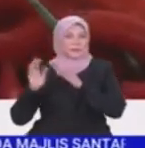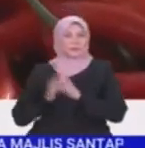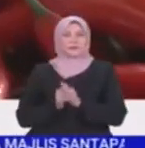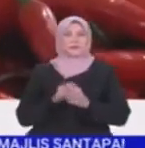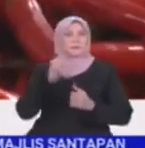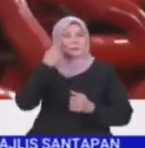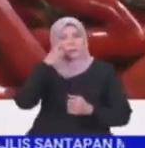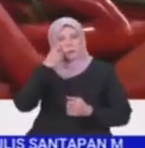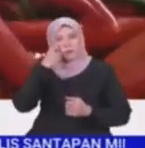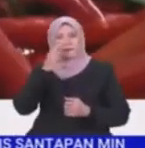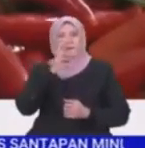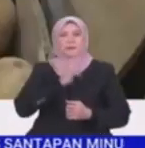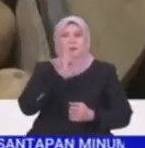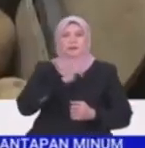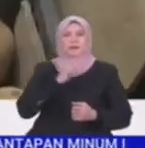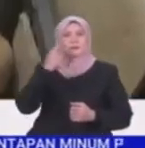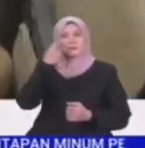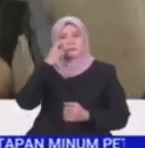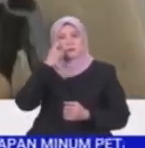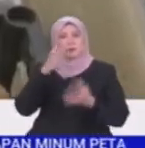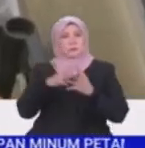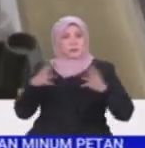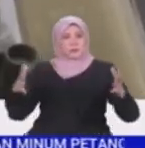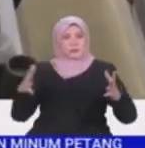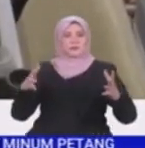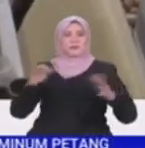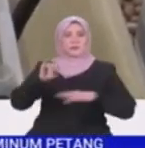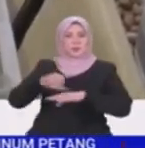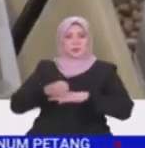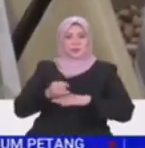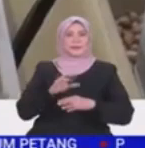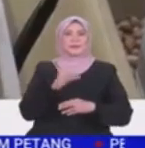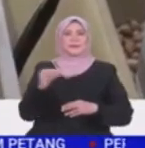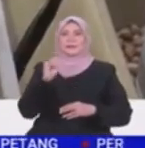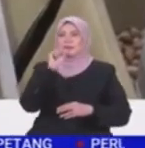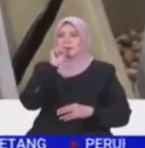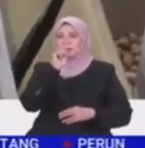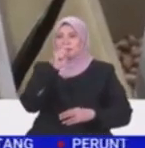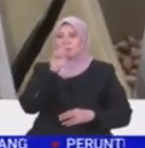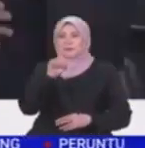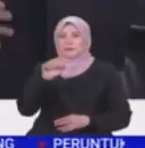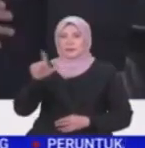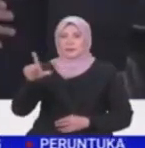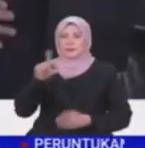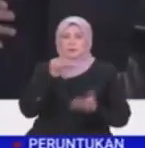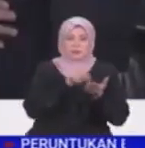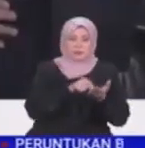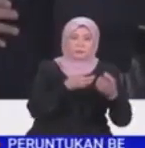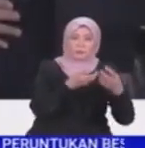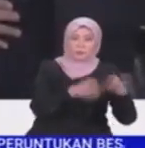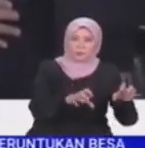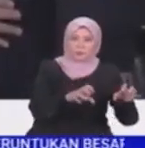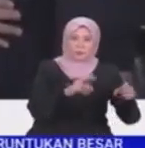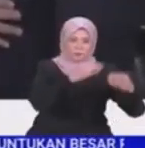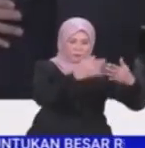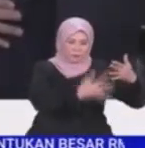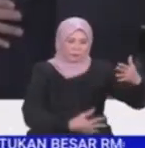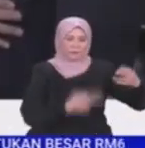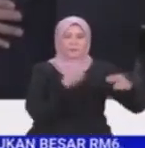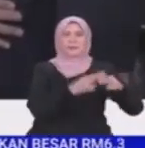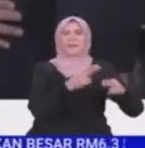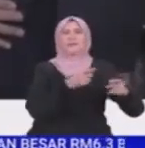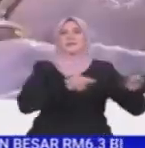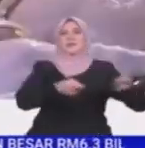bawang merah kecil dan bawang merah besar import serta kacang dal. Manakala ayam dan telur disenarai sebagai barangan